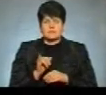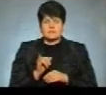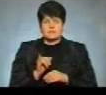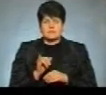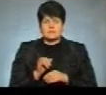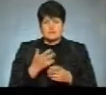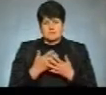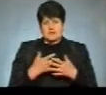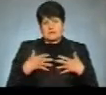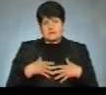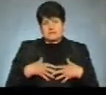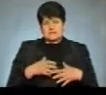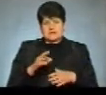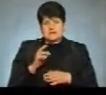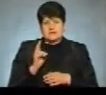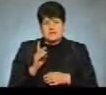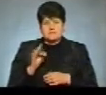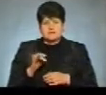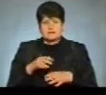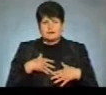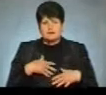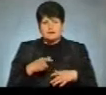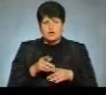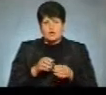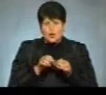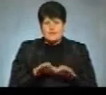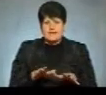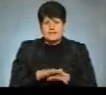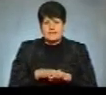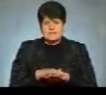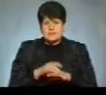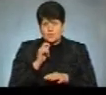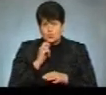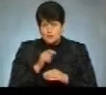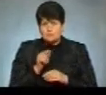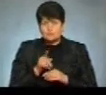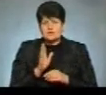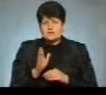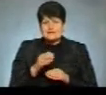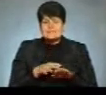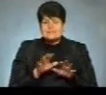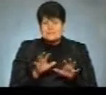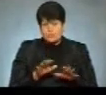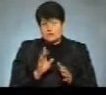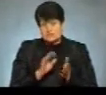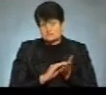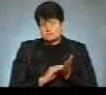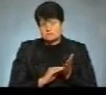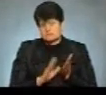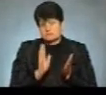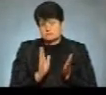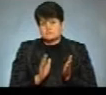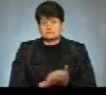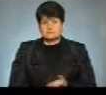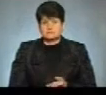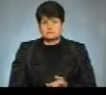увазі, кримські татари, вони є корінне населення України. Тобто буде такий закон. І там буде це все